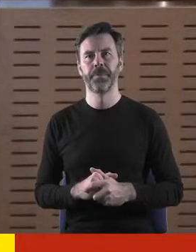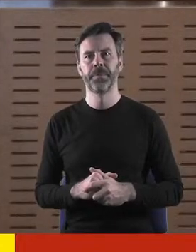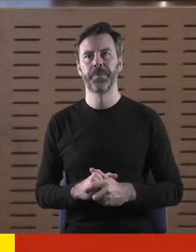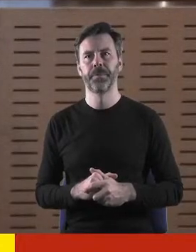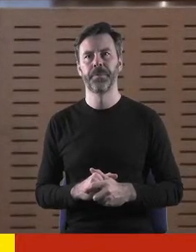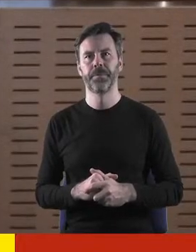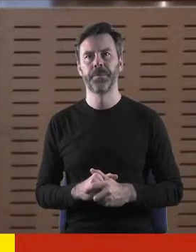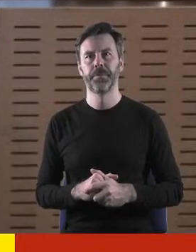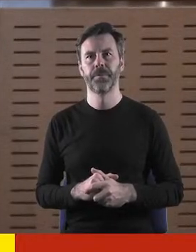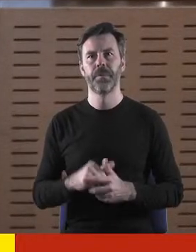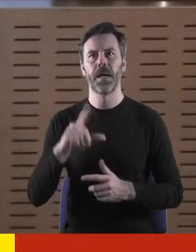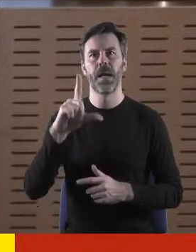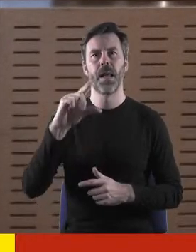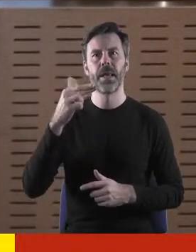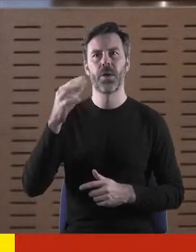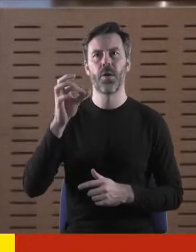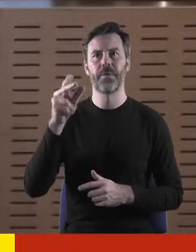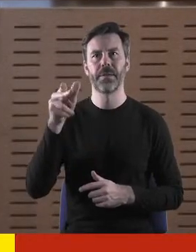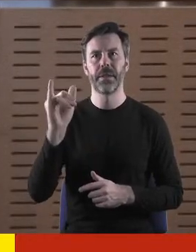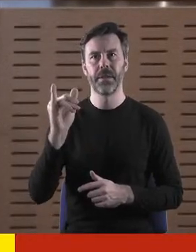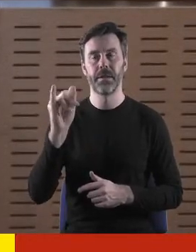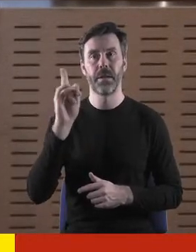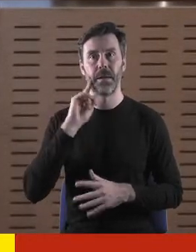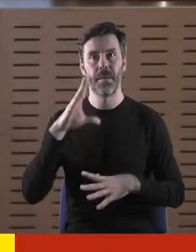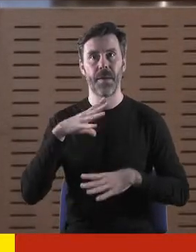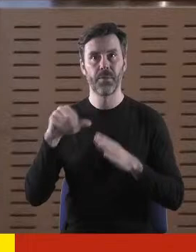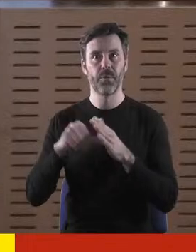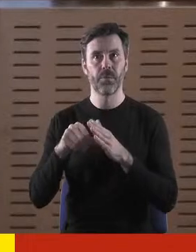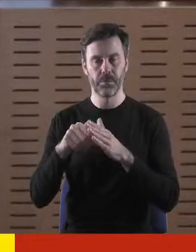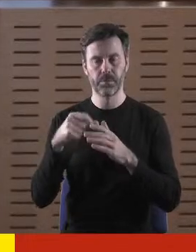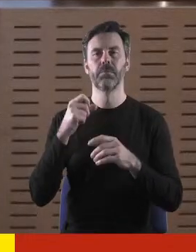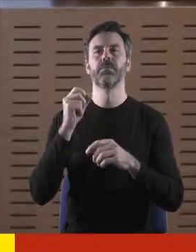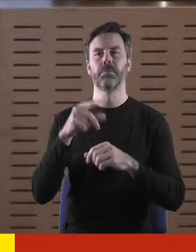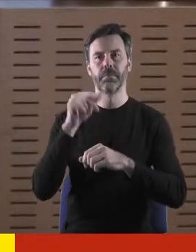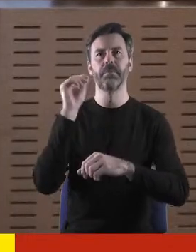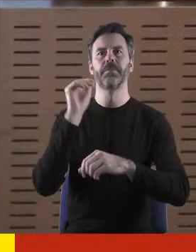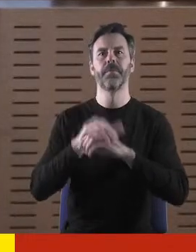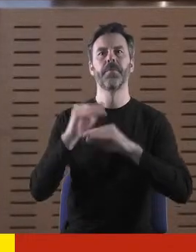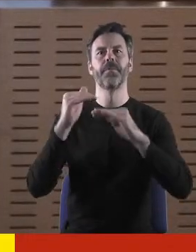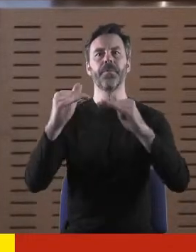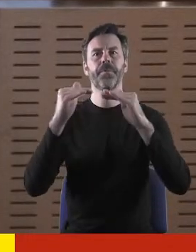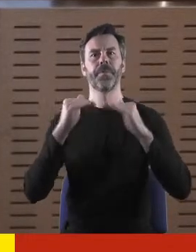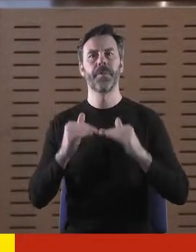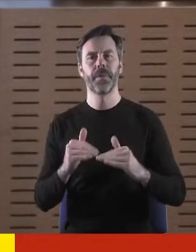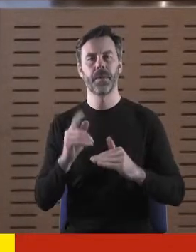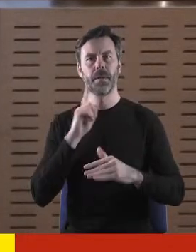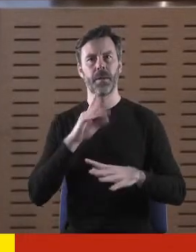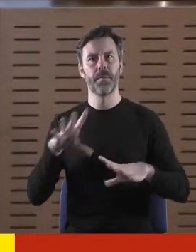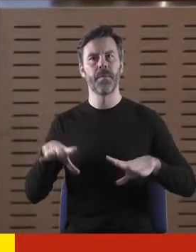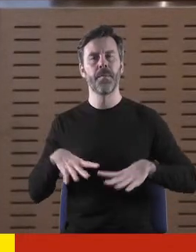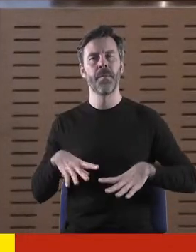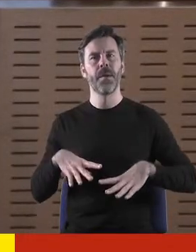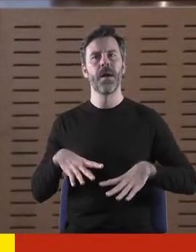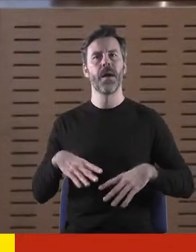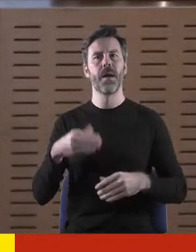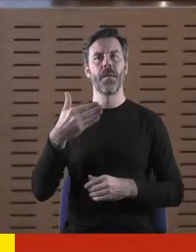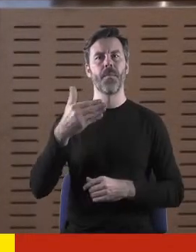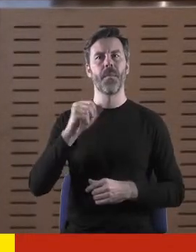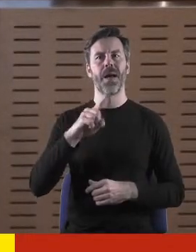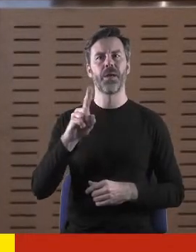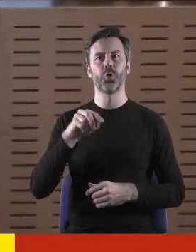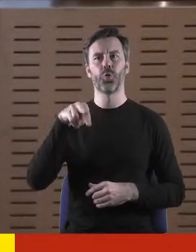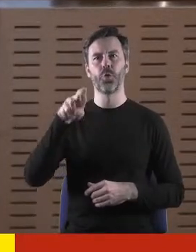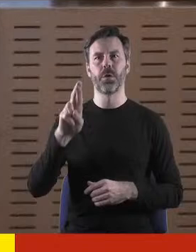Pan radny Zbigniew Linkowski, pan przewodniczący. Jestem za. Dziękuję bardzo. Pan radny Marek Mazur, pan